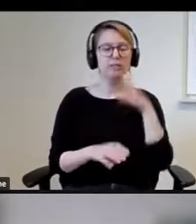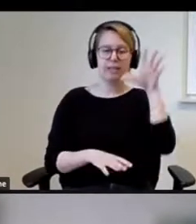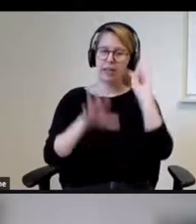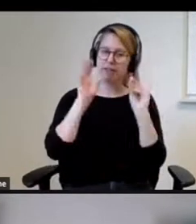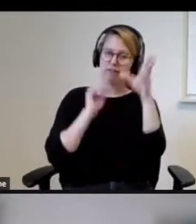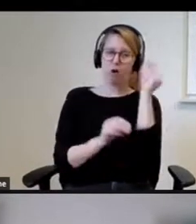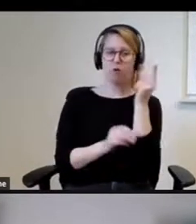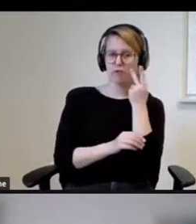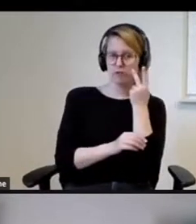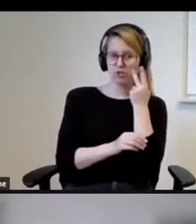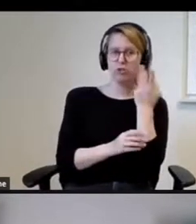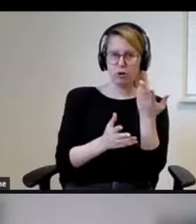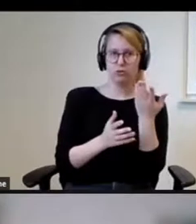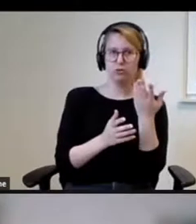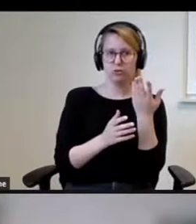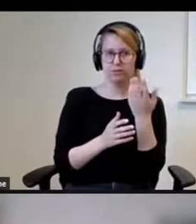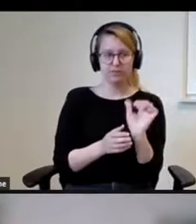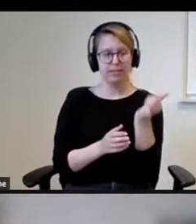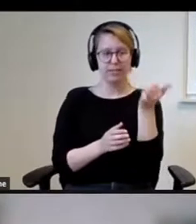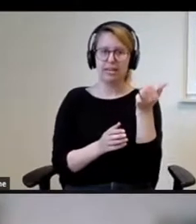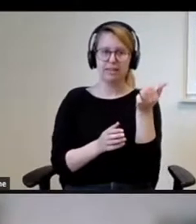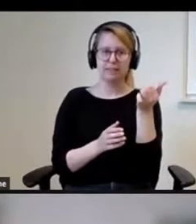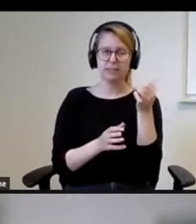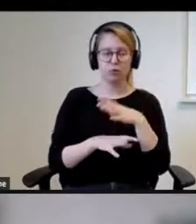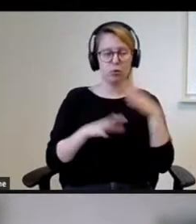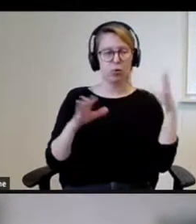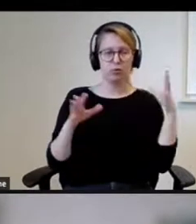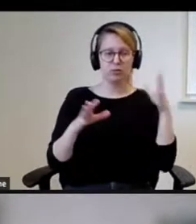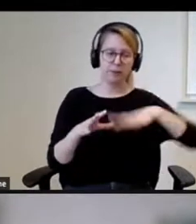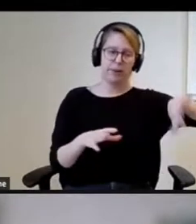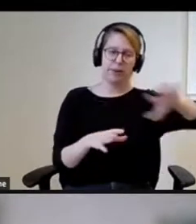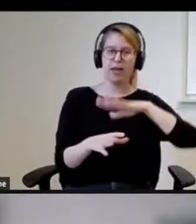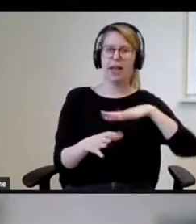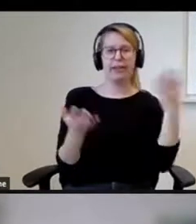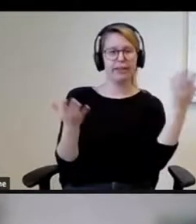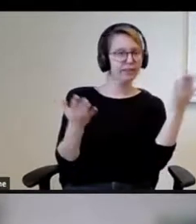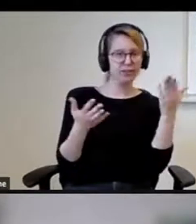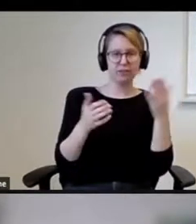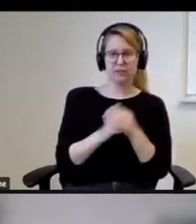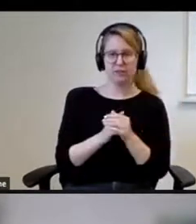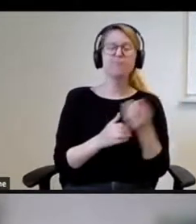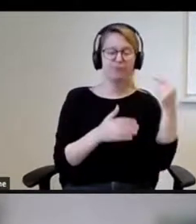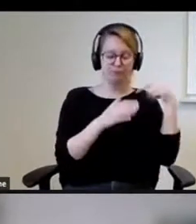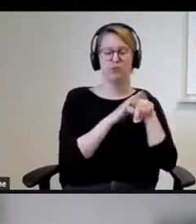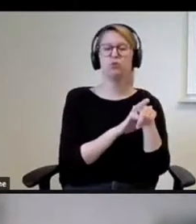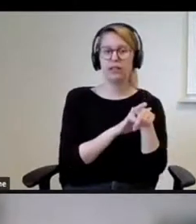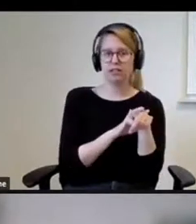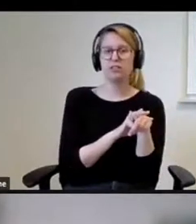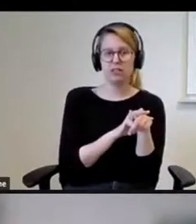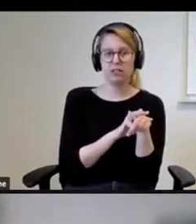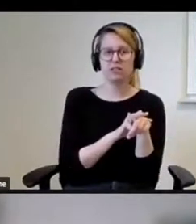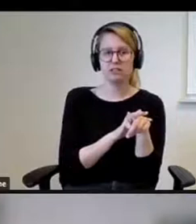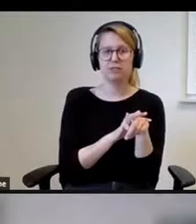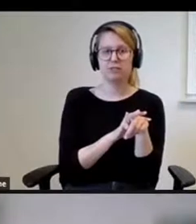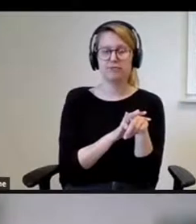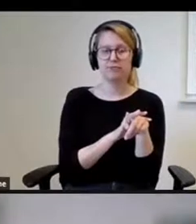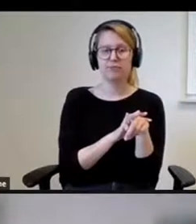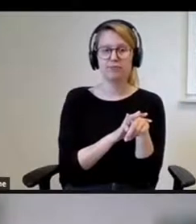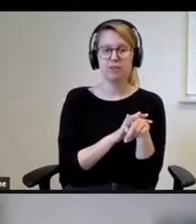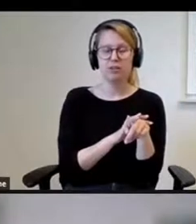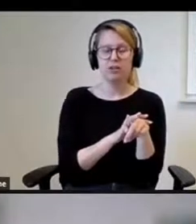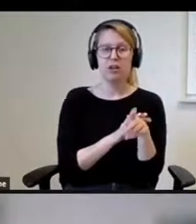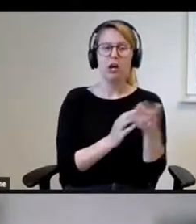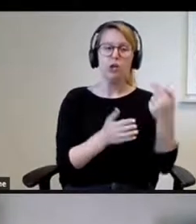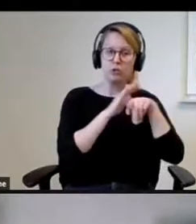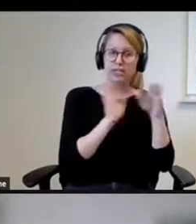sind. In ersten großen Rolle ist natürlich die Accessibilität. Die Accessibilität garantiert